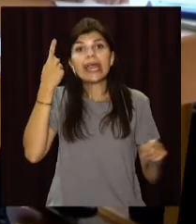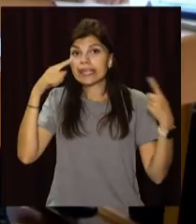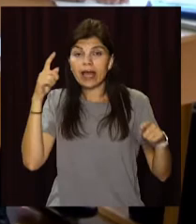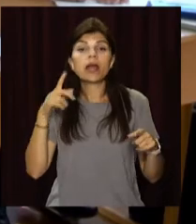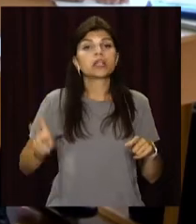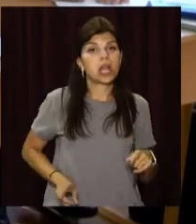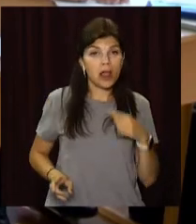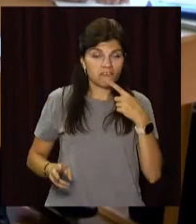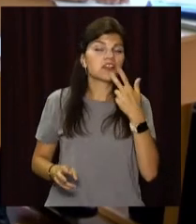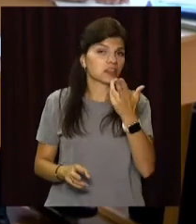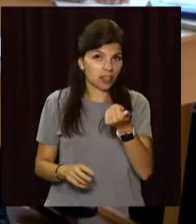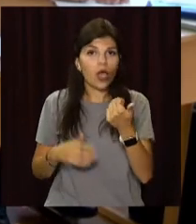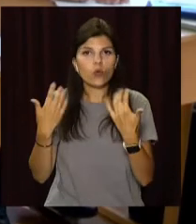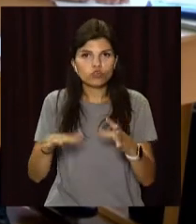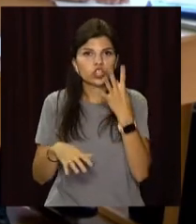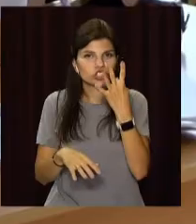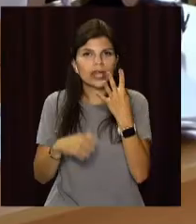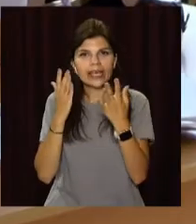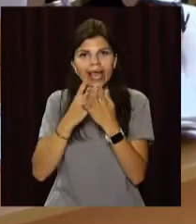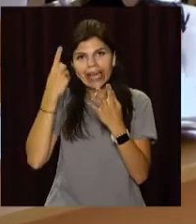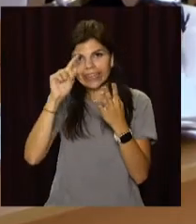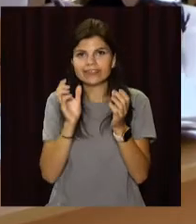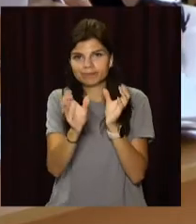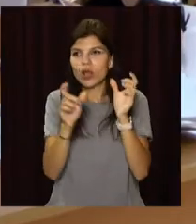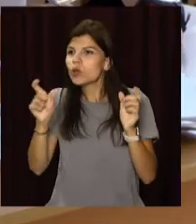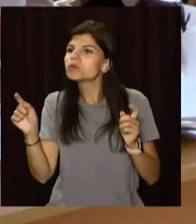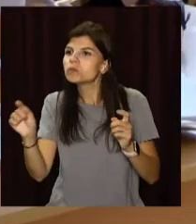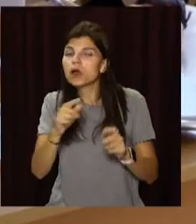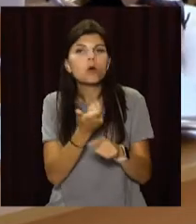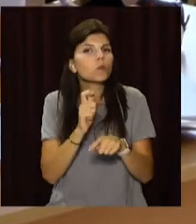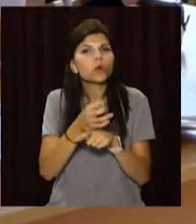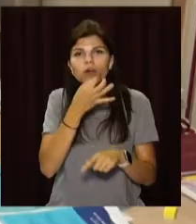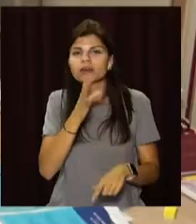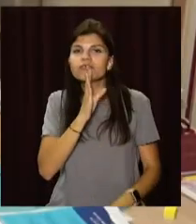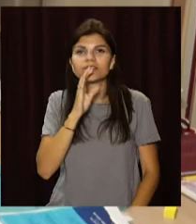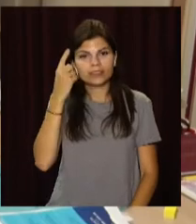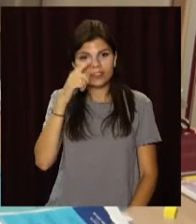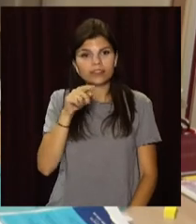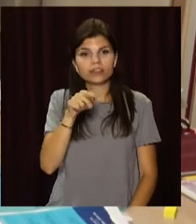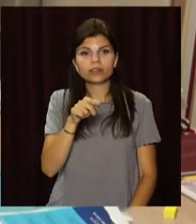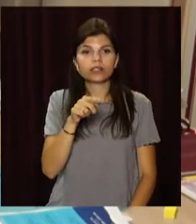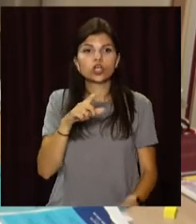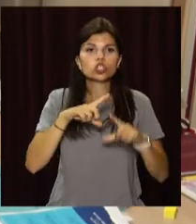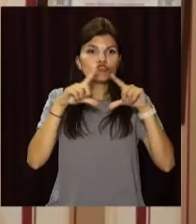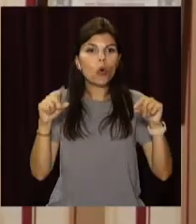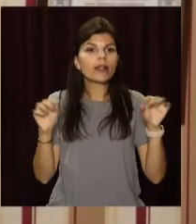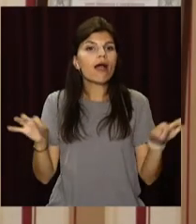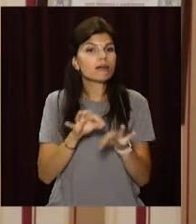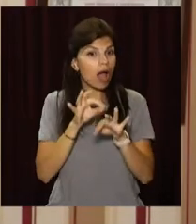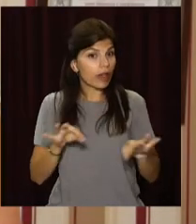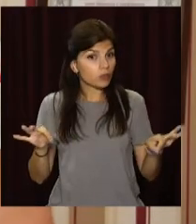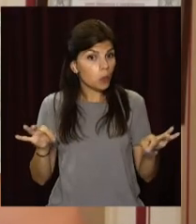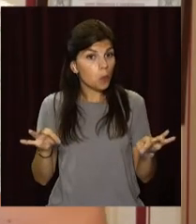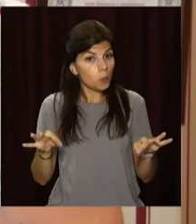каже директорка. Вже висунули 4 проєкти. Їй найбільше сподобалась ініціатива створити шкільне радіо. Ми